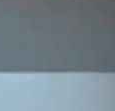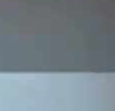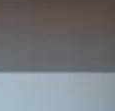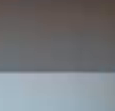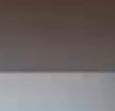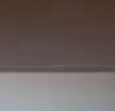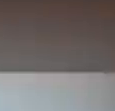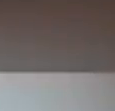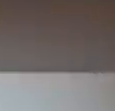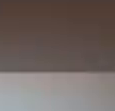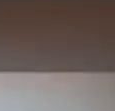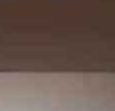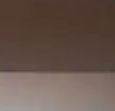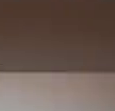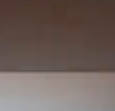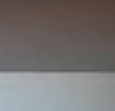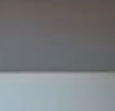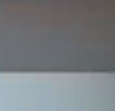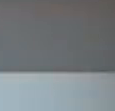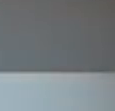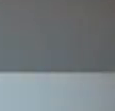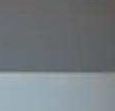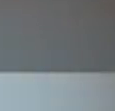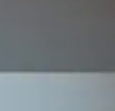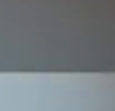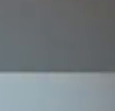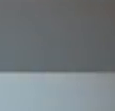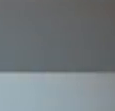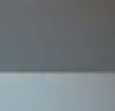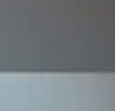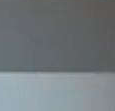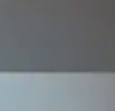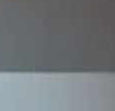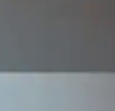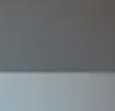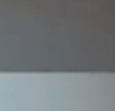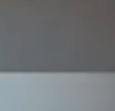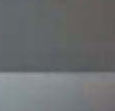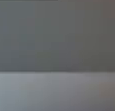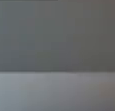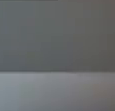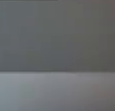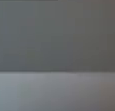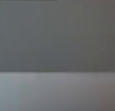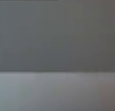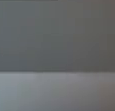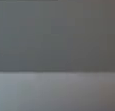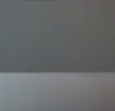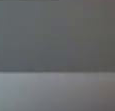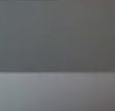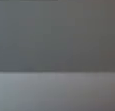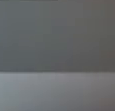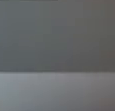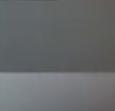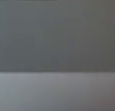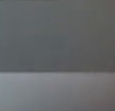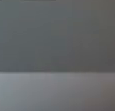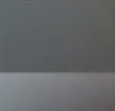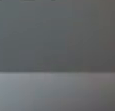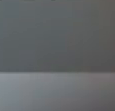Siya po si Chriselle. 1-year-old. Babae po siya. At na-diagnose siya nung April. Hirap na po kami manap